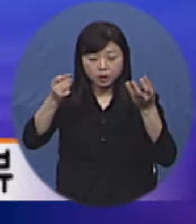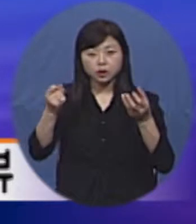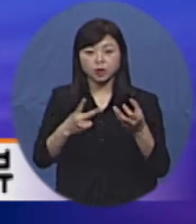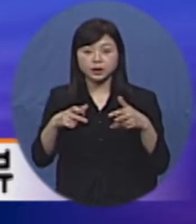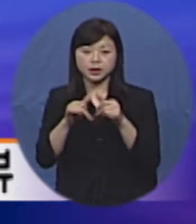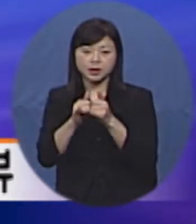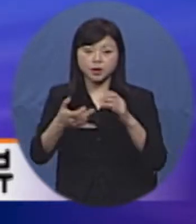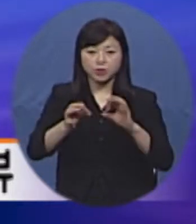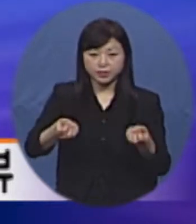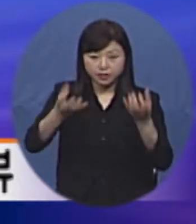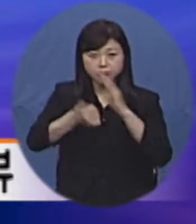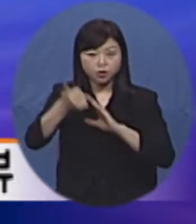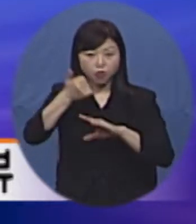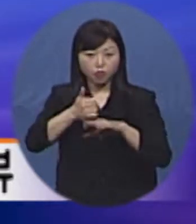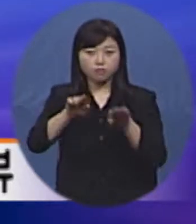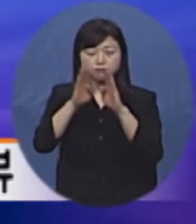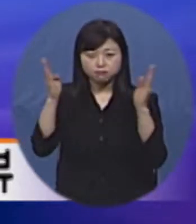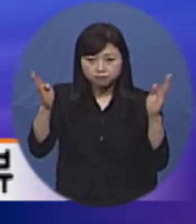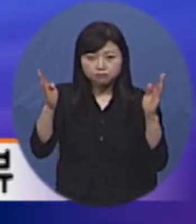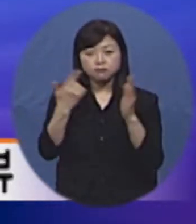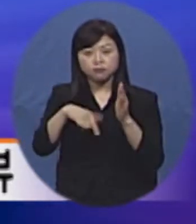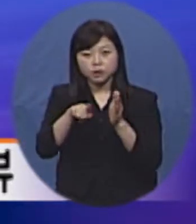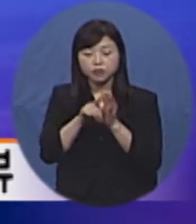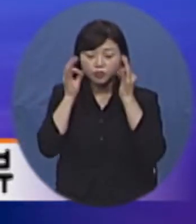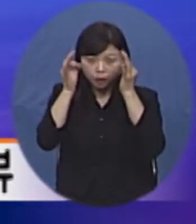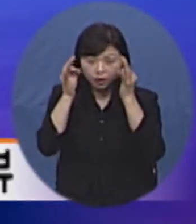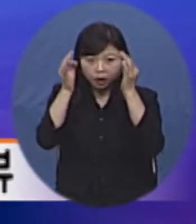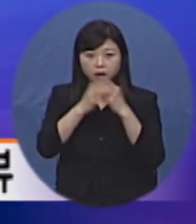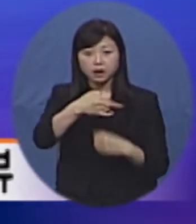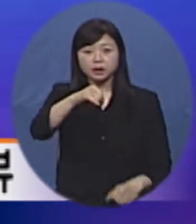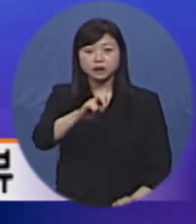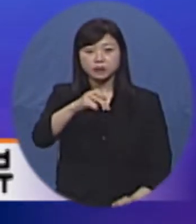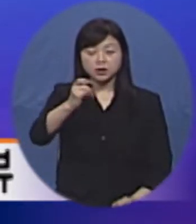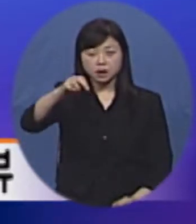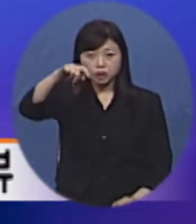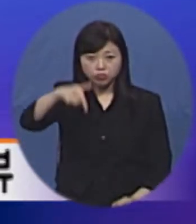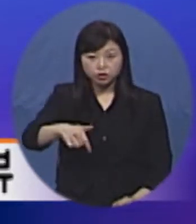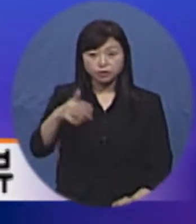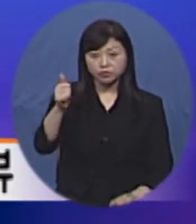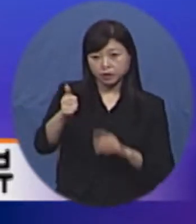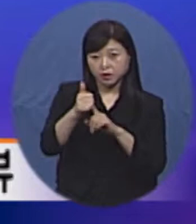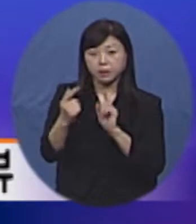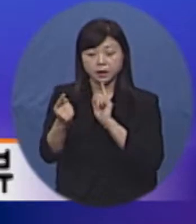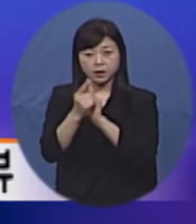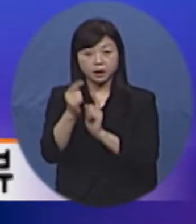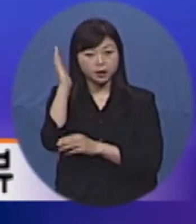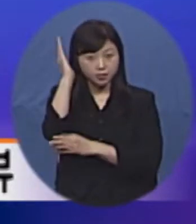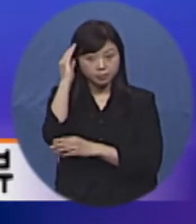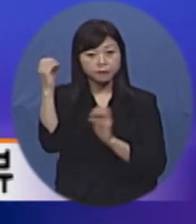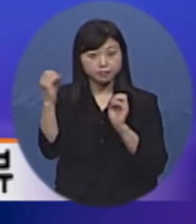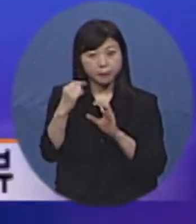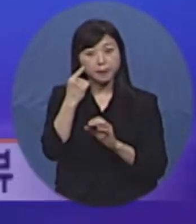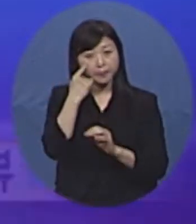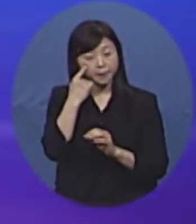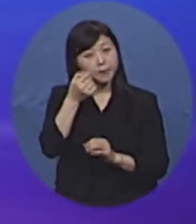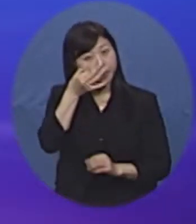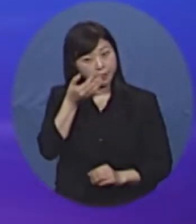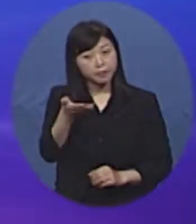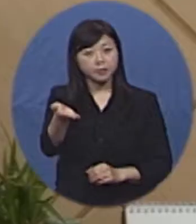성공적 개최를 위한 준비를 해왔는데요. 심재국 평창군수를 만나 이야기를 들어봤습니다. 함께 만나보시죠.